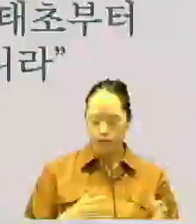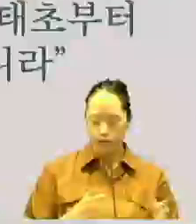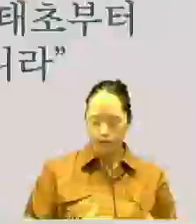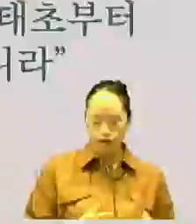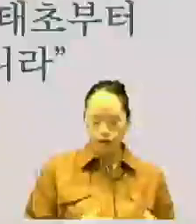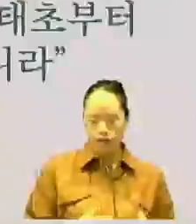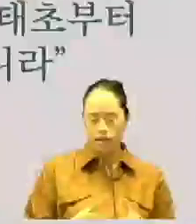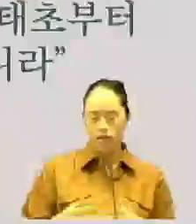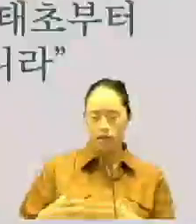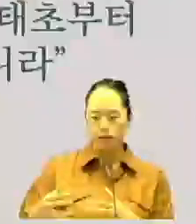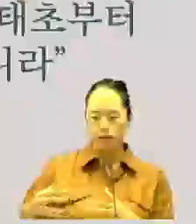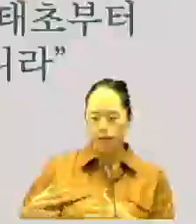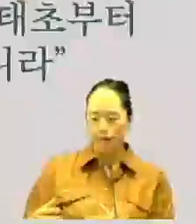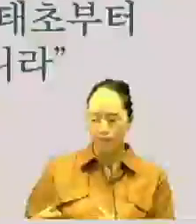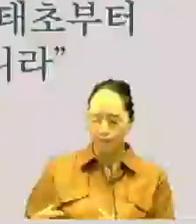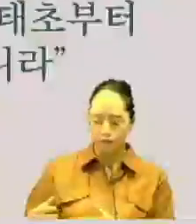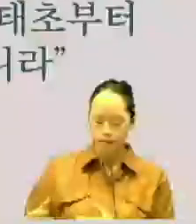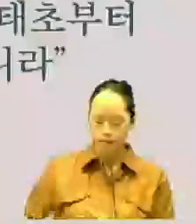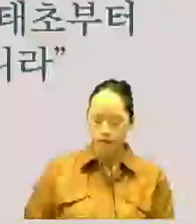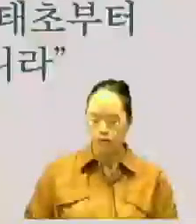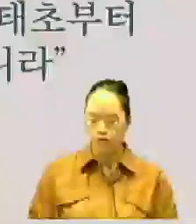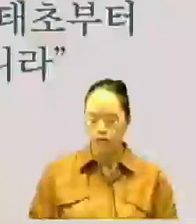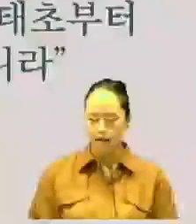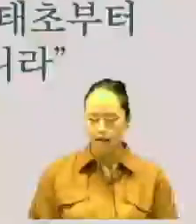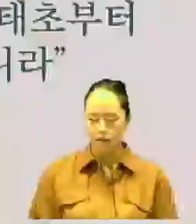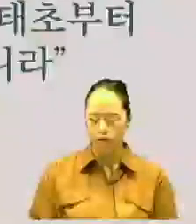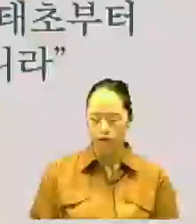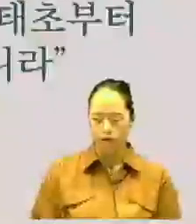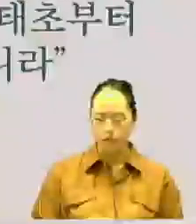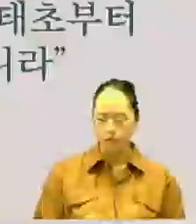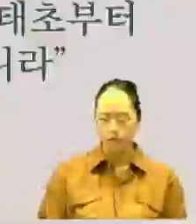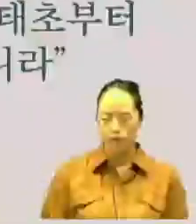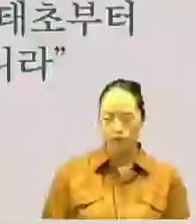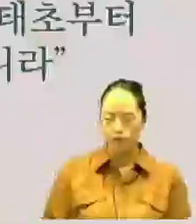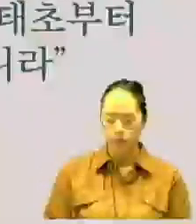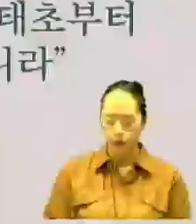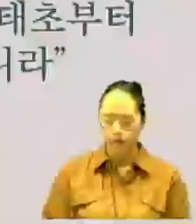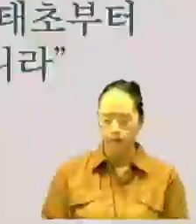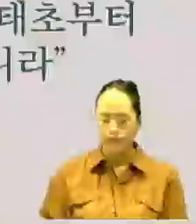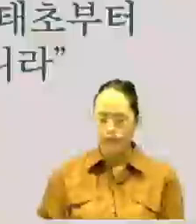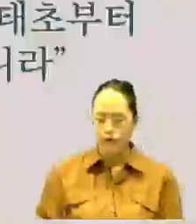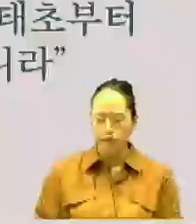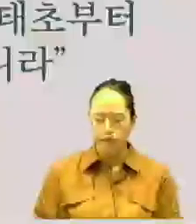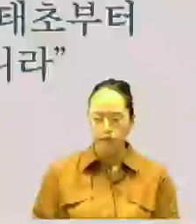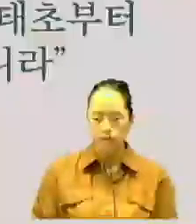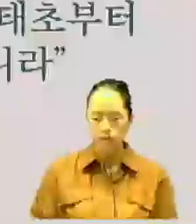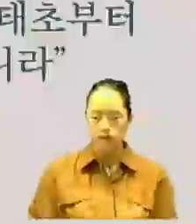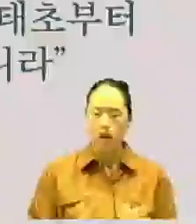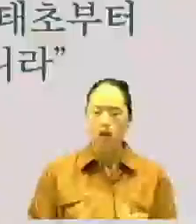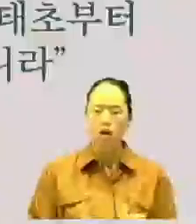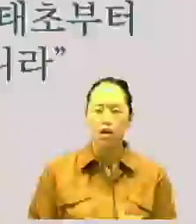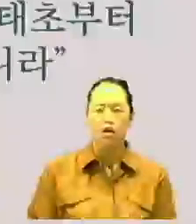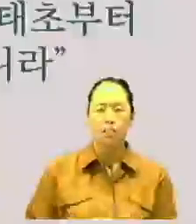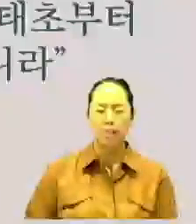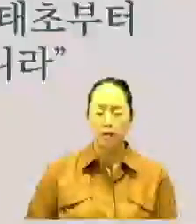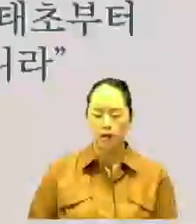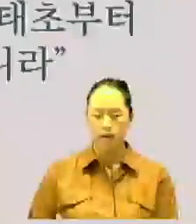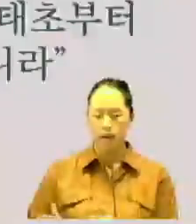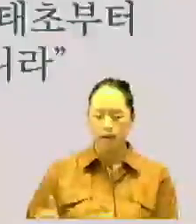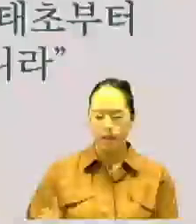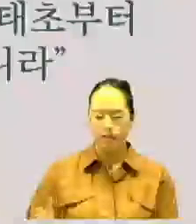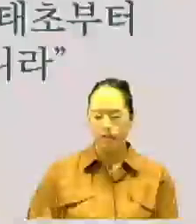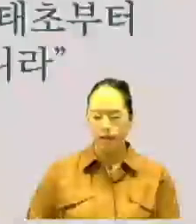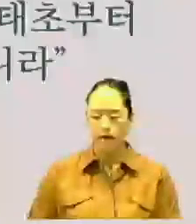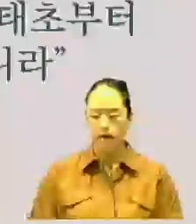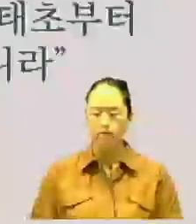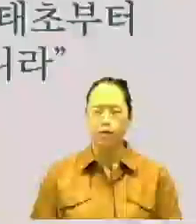呢，也就是说，比如在以色列被掳到巴比伦之前呢，并会成为俘虏，并